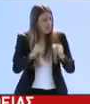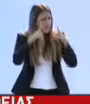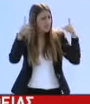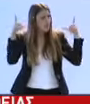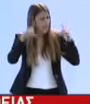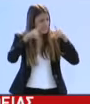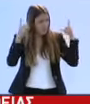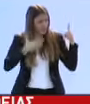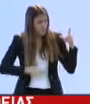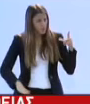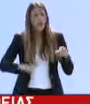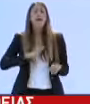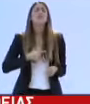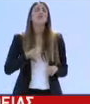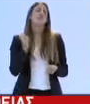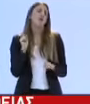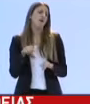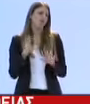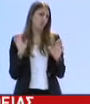φιλελευθερισμό. Εμείς δεν το θέλουμε αυτό.